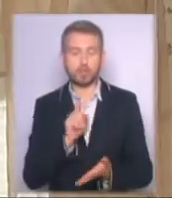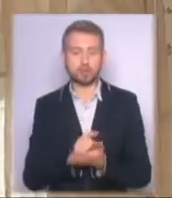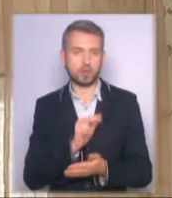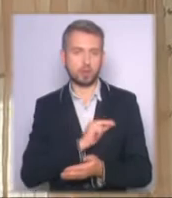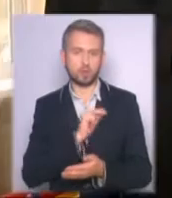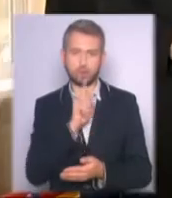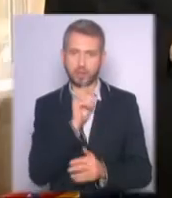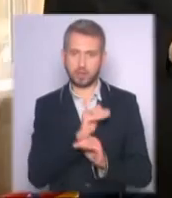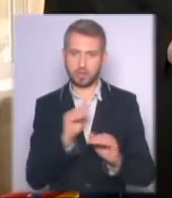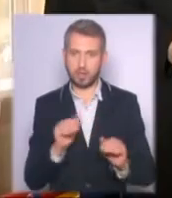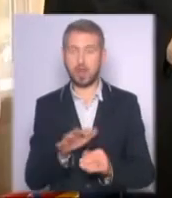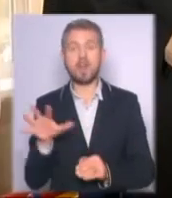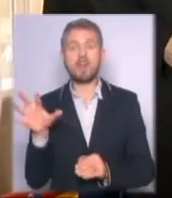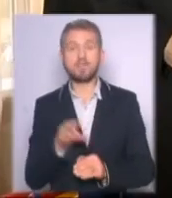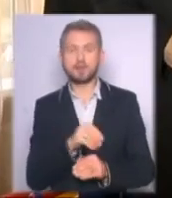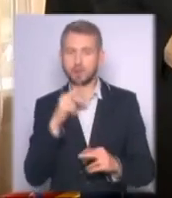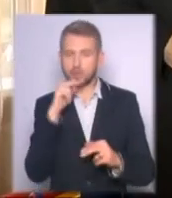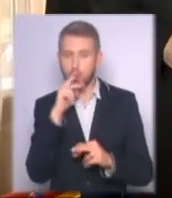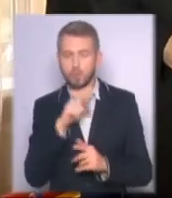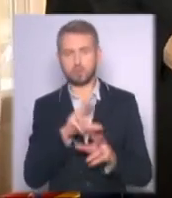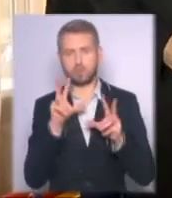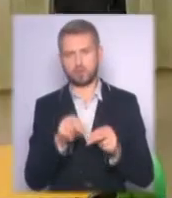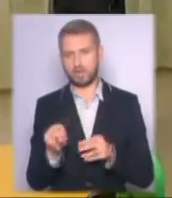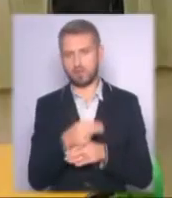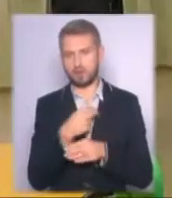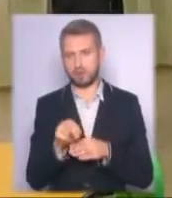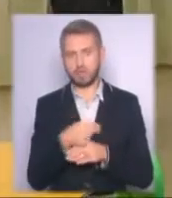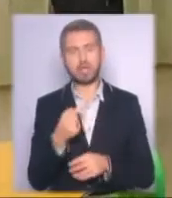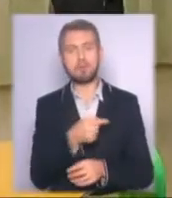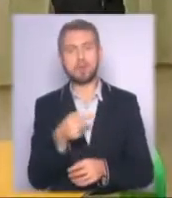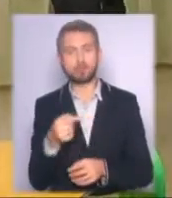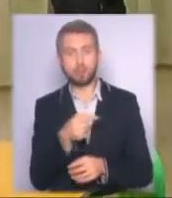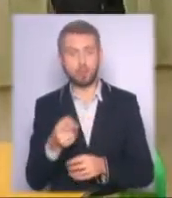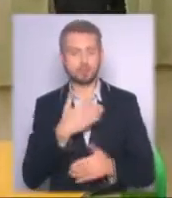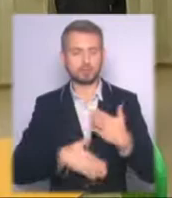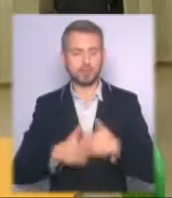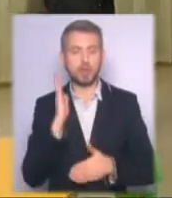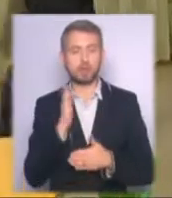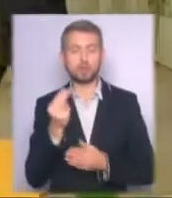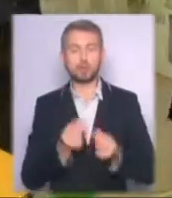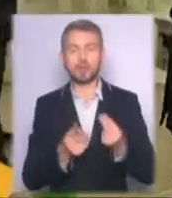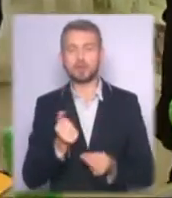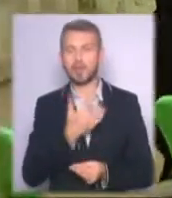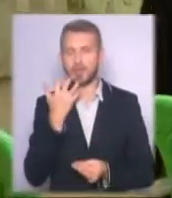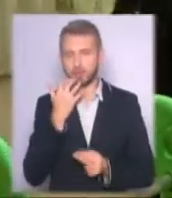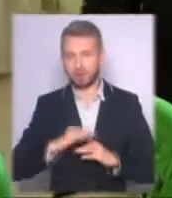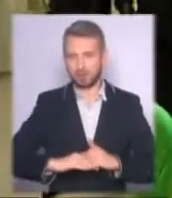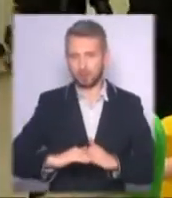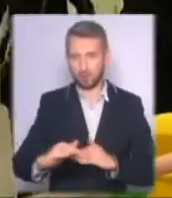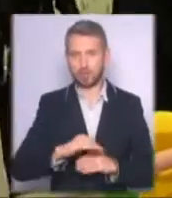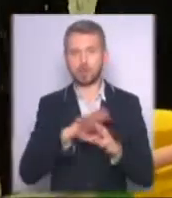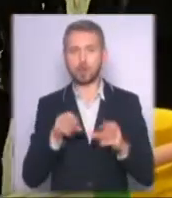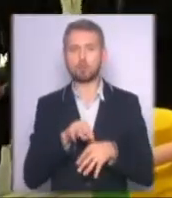недоліки якнайшвидше пообіцяли виправити. А от на першому поверсі дітлахи залюбки зможуть гратися на щойно встановленій теплій підлозі. Загалом на